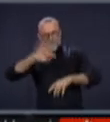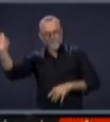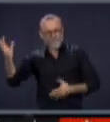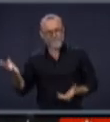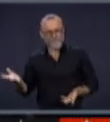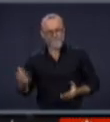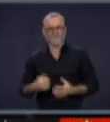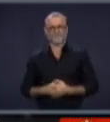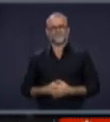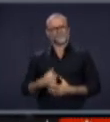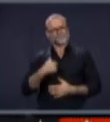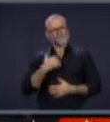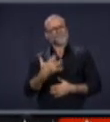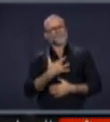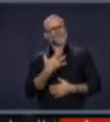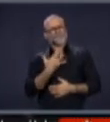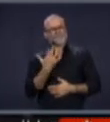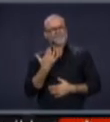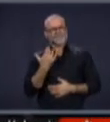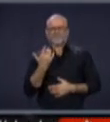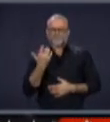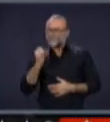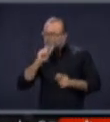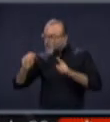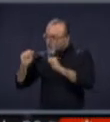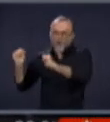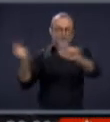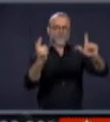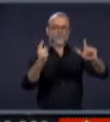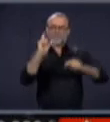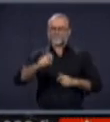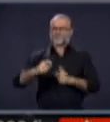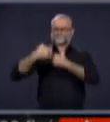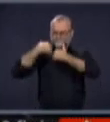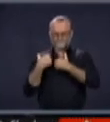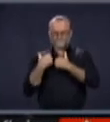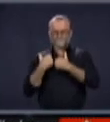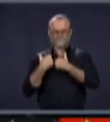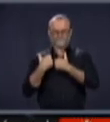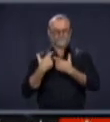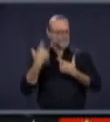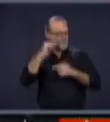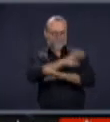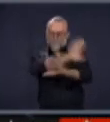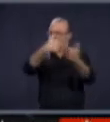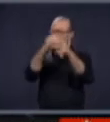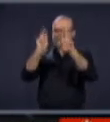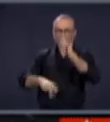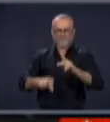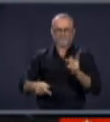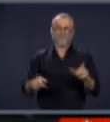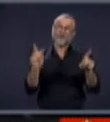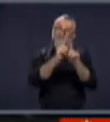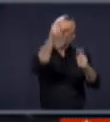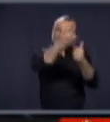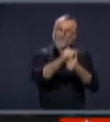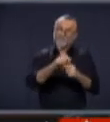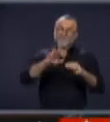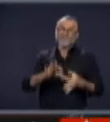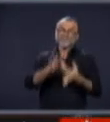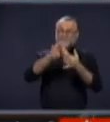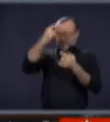de vacances. Et dans ce sens, nous devons tous être responsables socialement, en